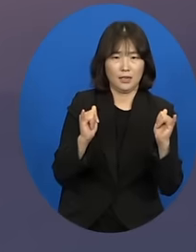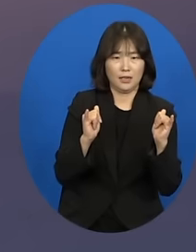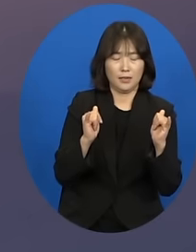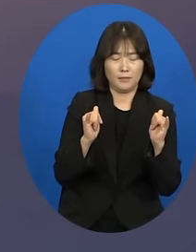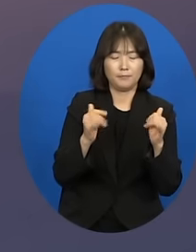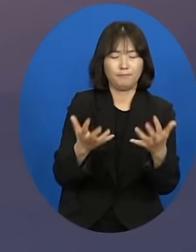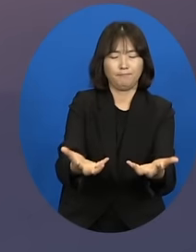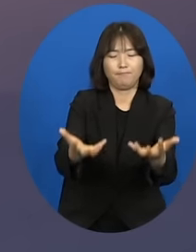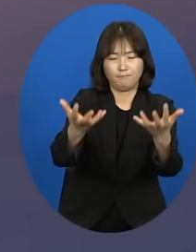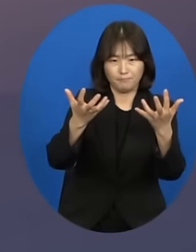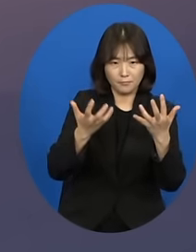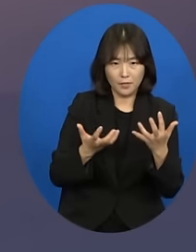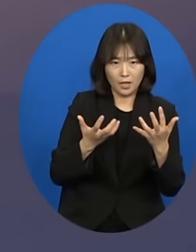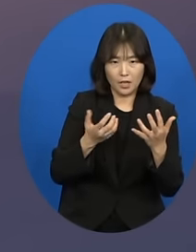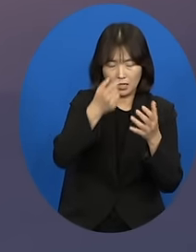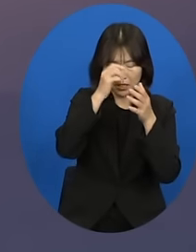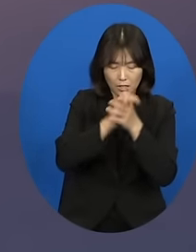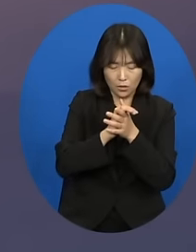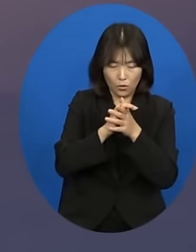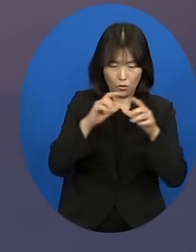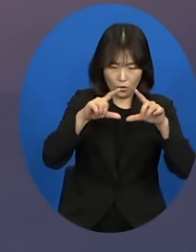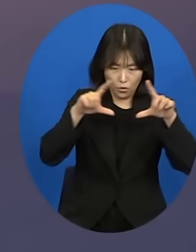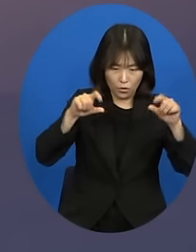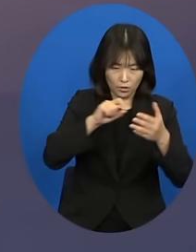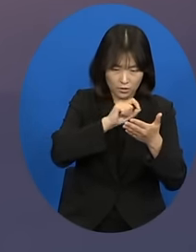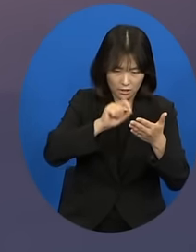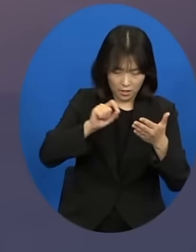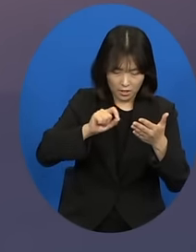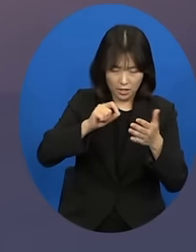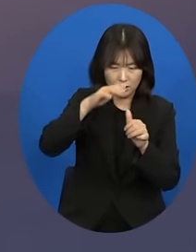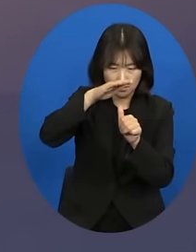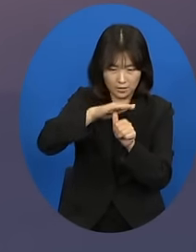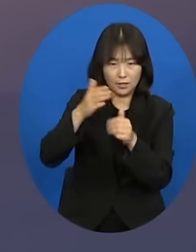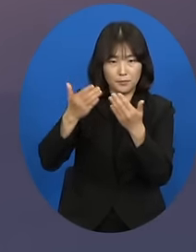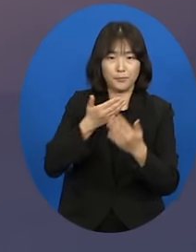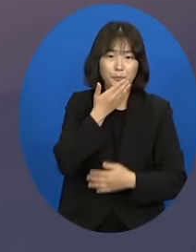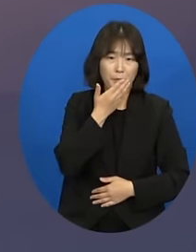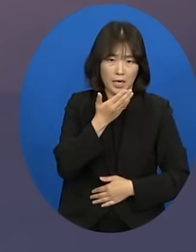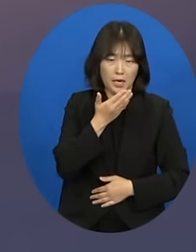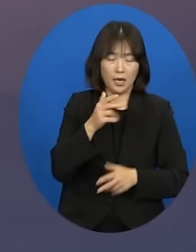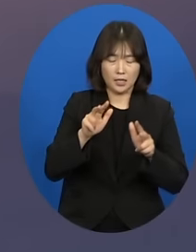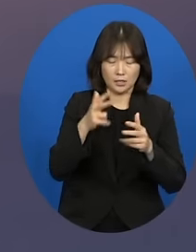나오셔서 기도카드를 작성하시고 안수기도 받으실 수 있겠습니다. 이